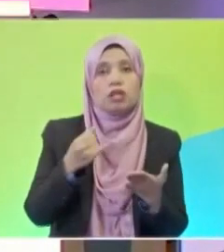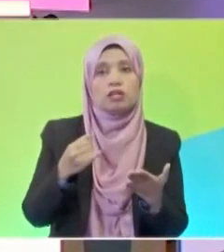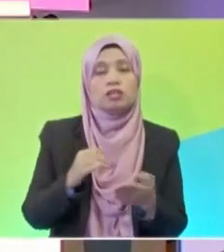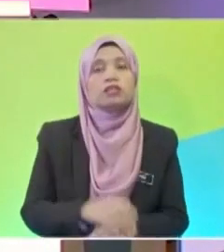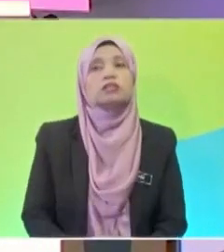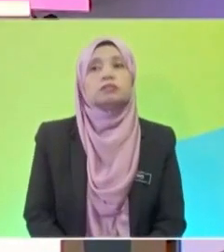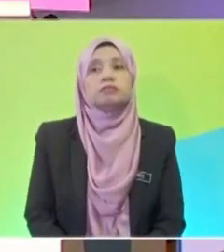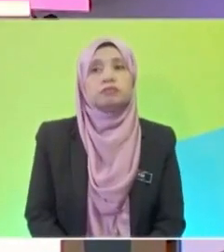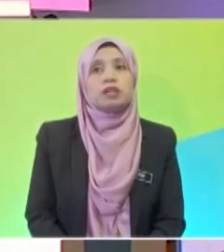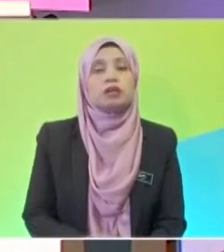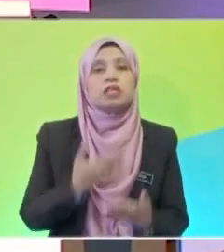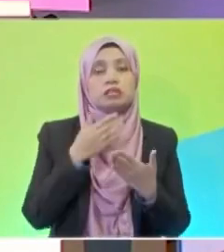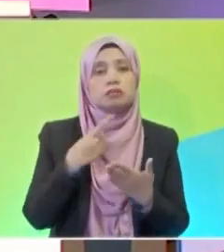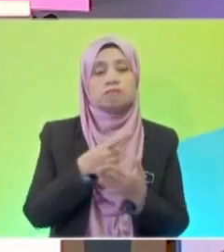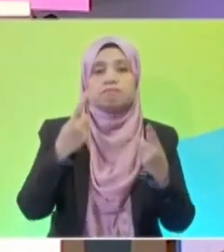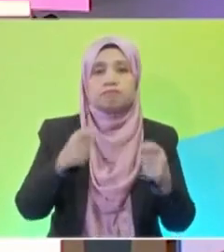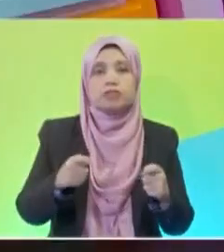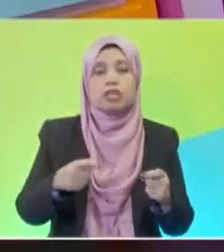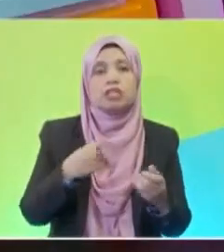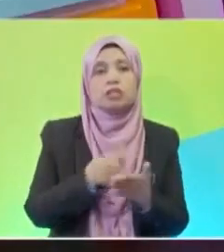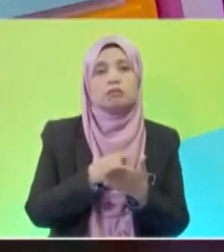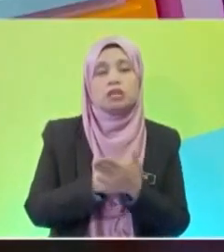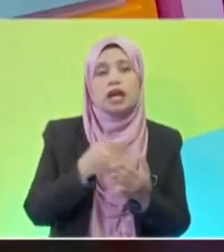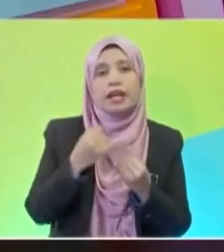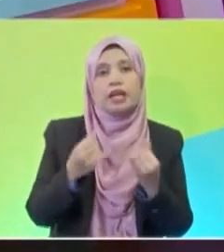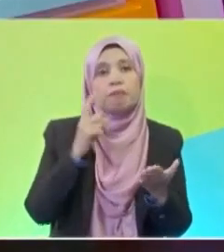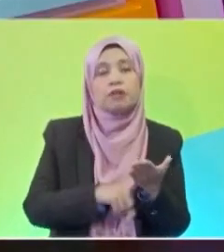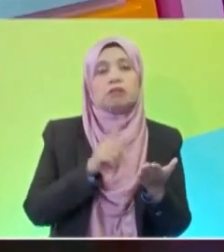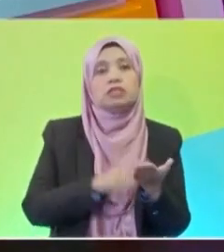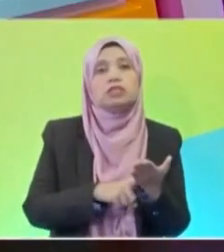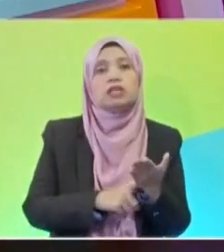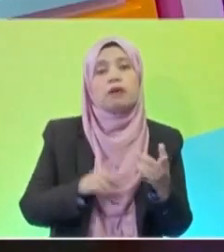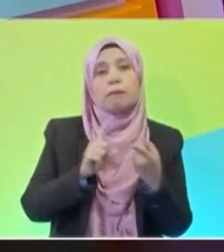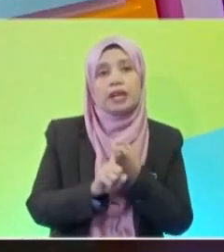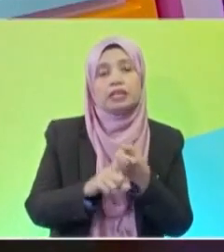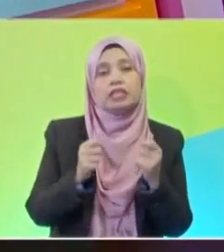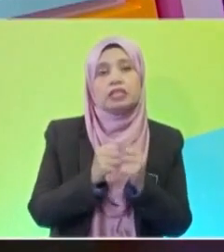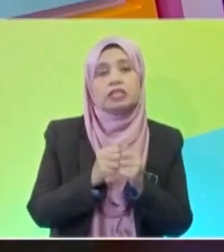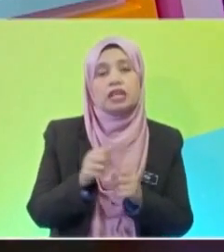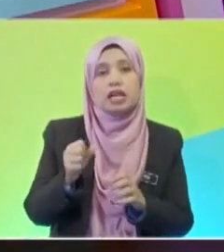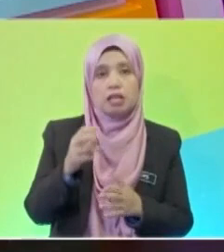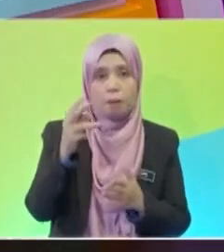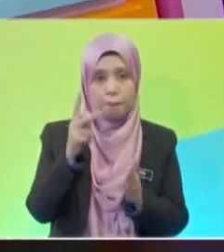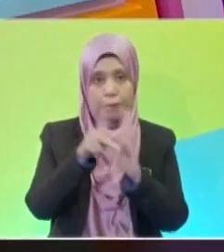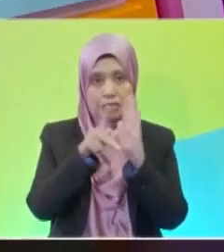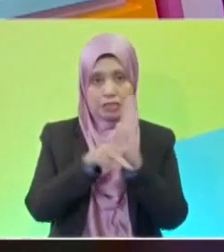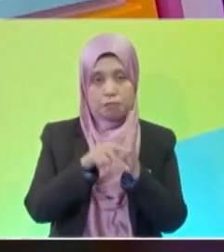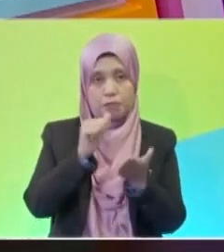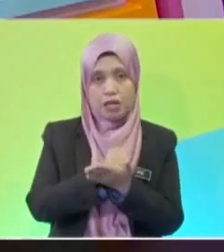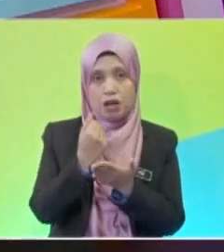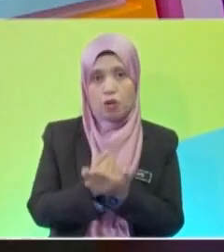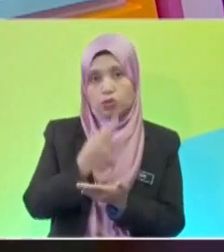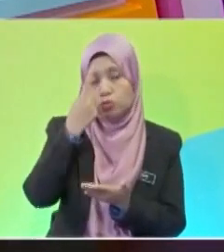modal. Baiklah, sebenarnya kita telah pun tiba di akhir perbincangan kita berkaitan dengan mata pelajaran prinsip perakaunan